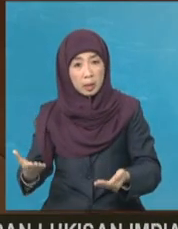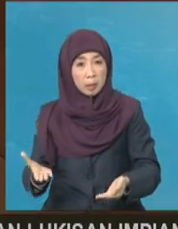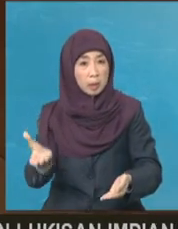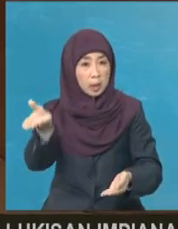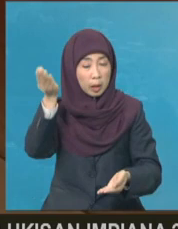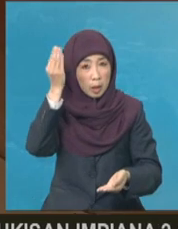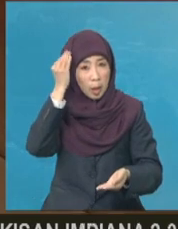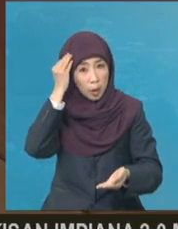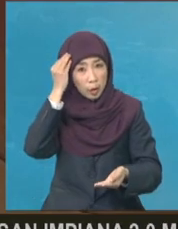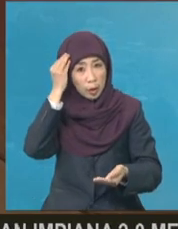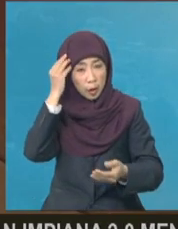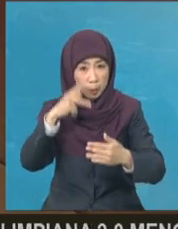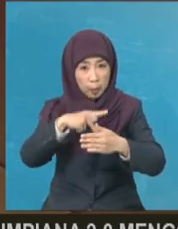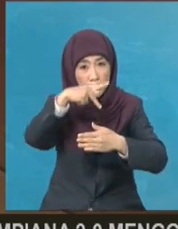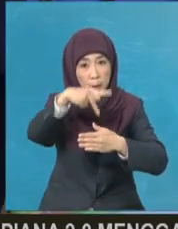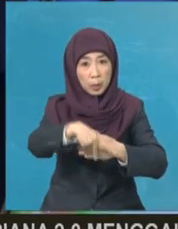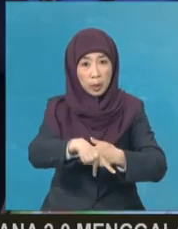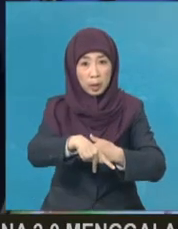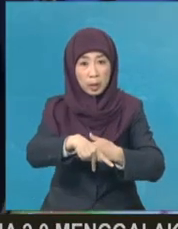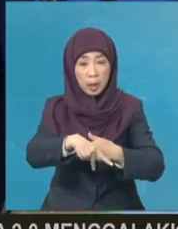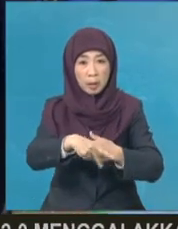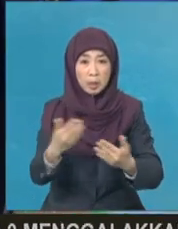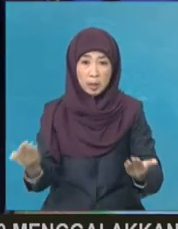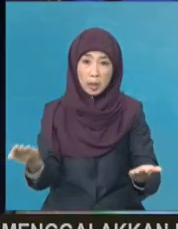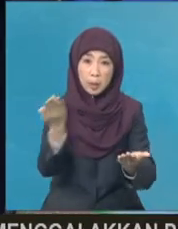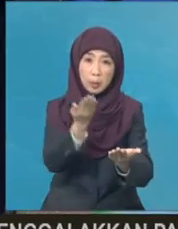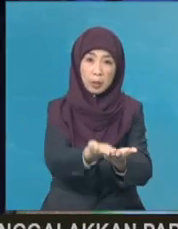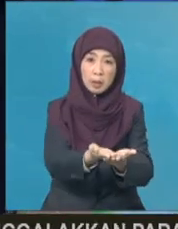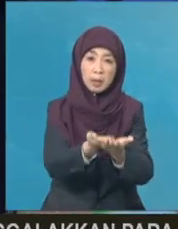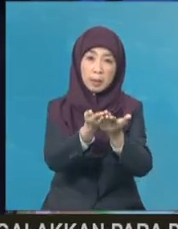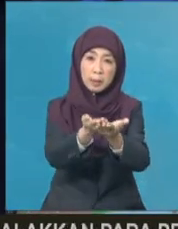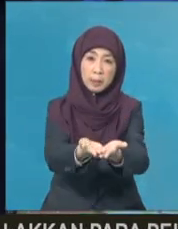mengetahui lebih lanjut mengenai program-program yang ditawarkan